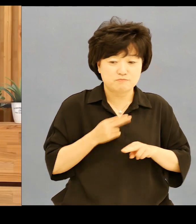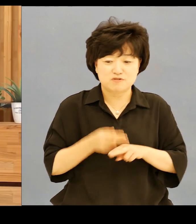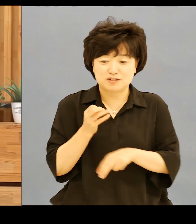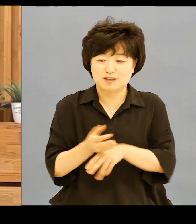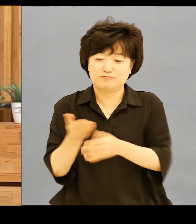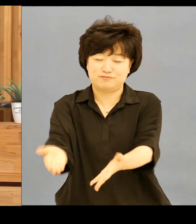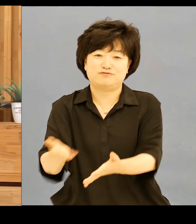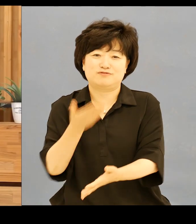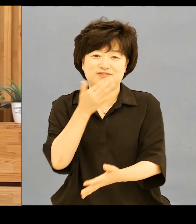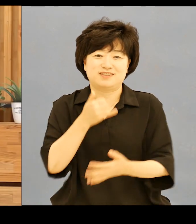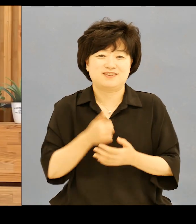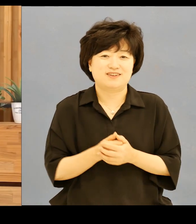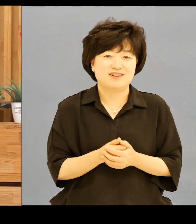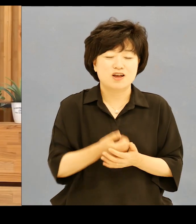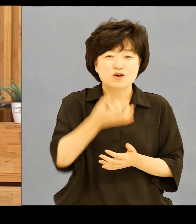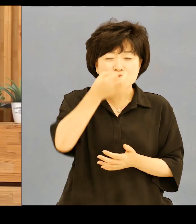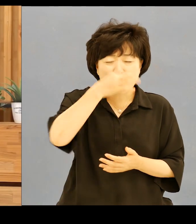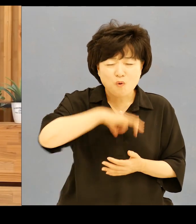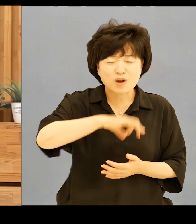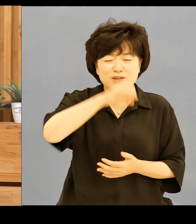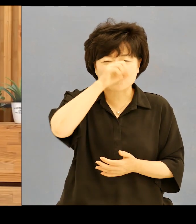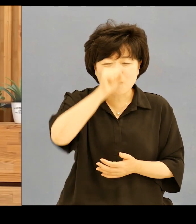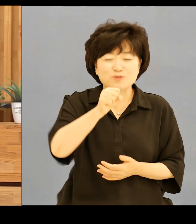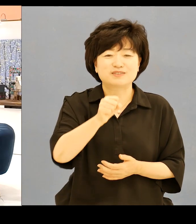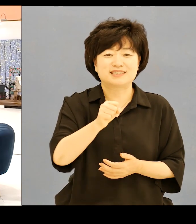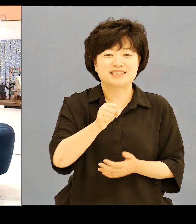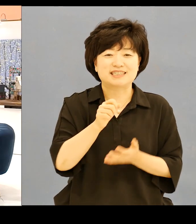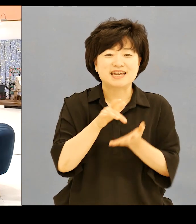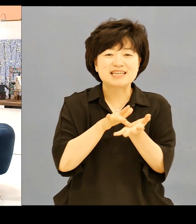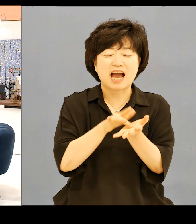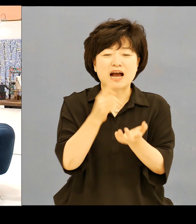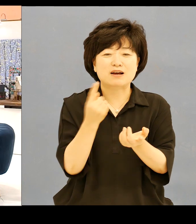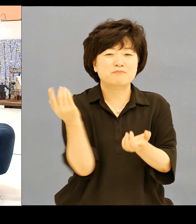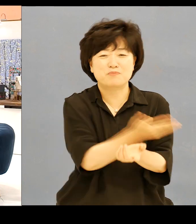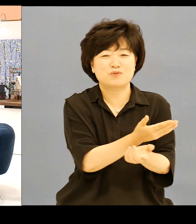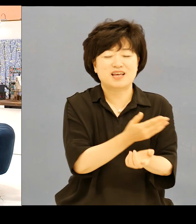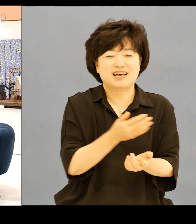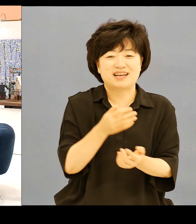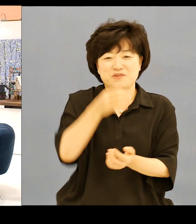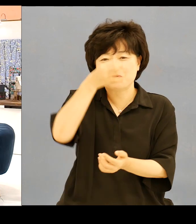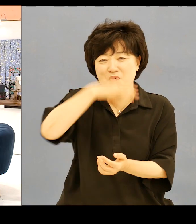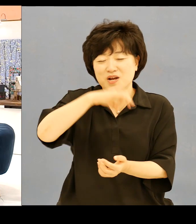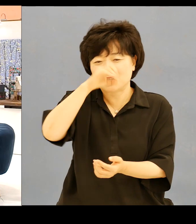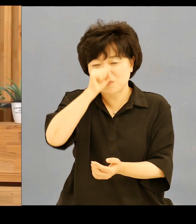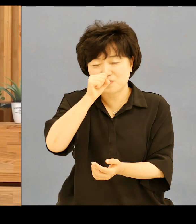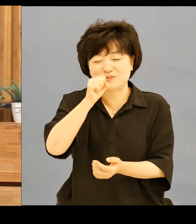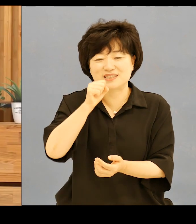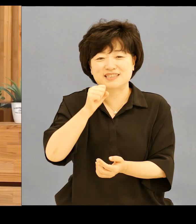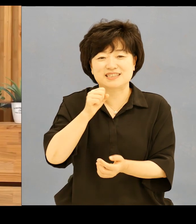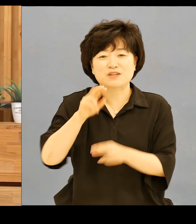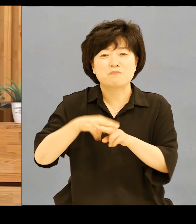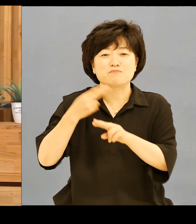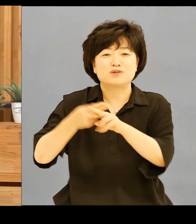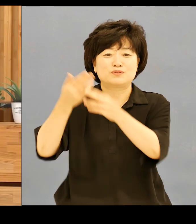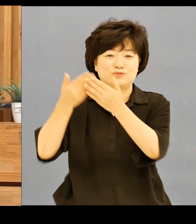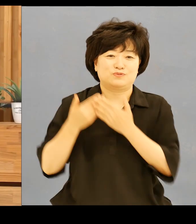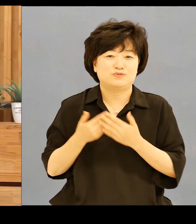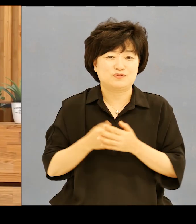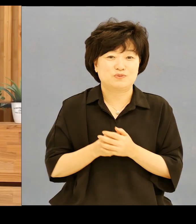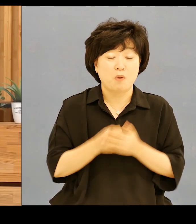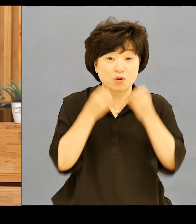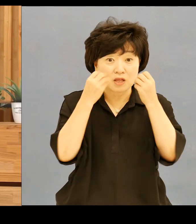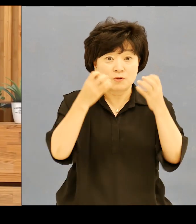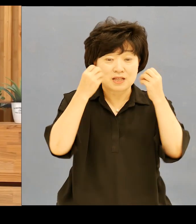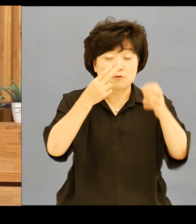진통제보다 더 효과가 빠르고 효과가 좋은 정말 최고의 약을 하나님께서 주셨네요. 네. 언제나 그러니까 새롭게 좀 도전하는